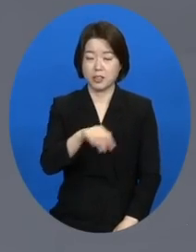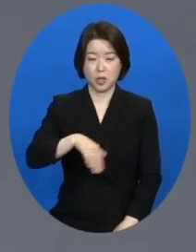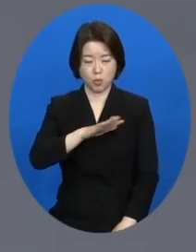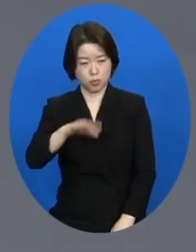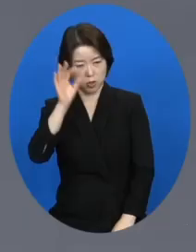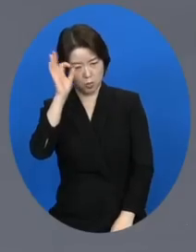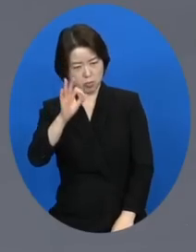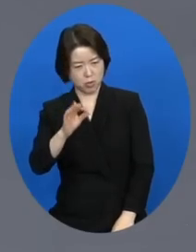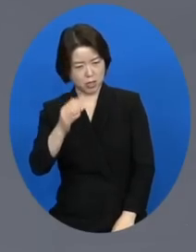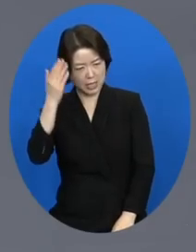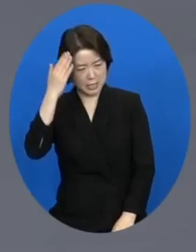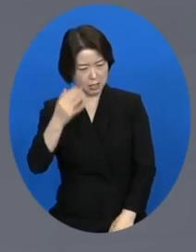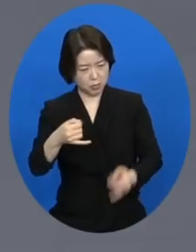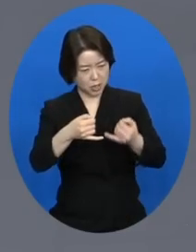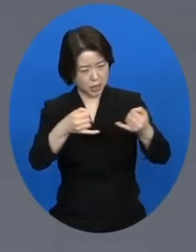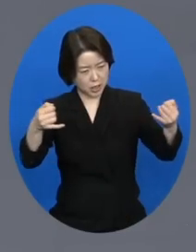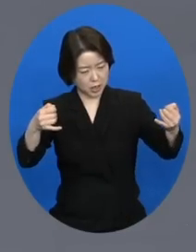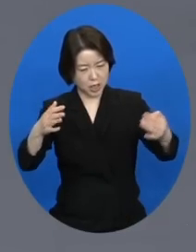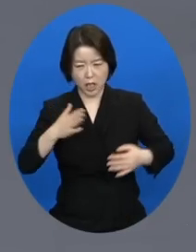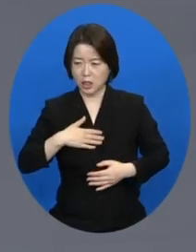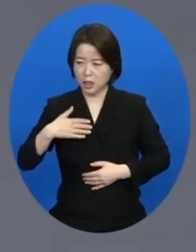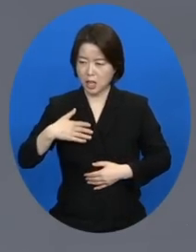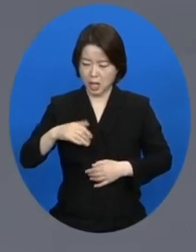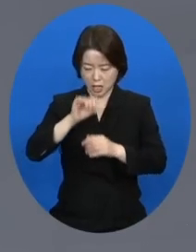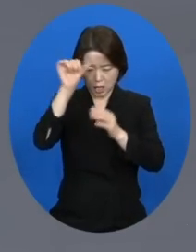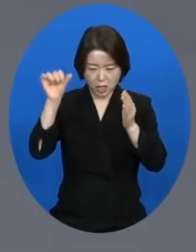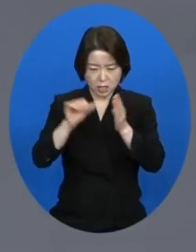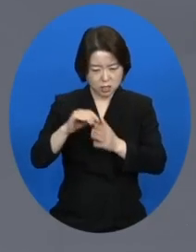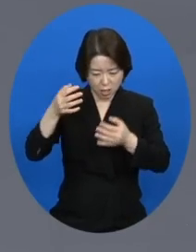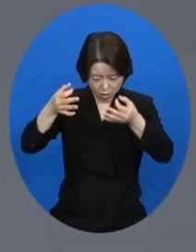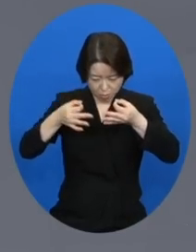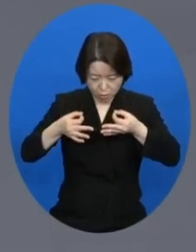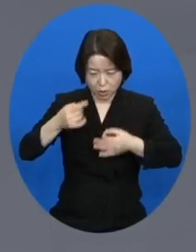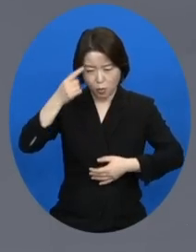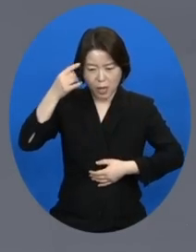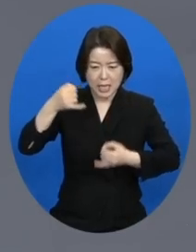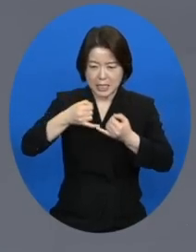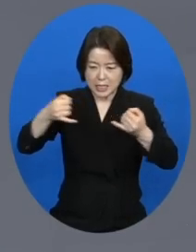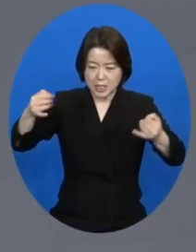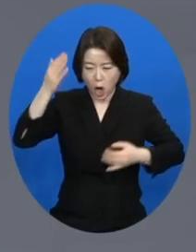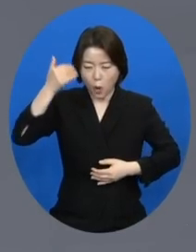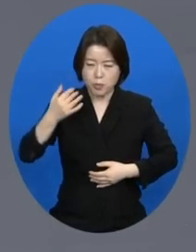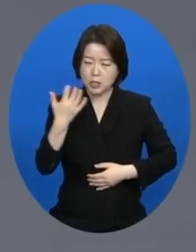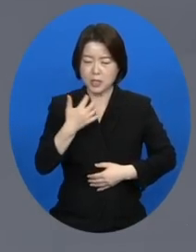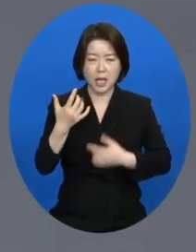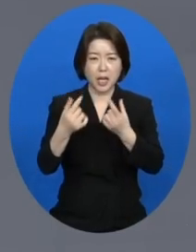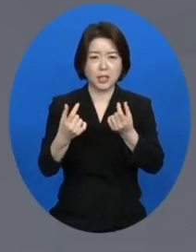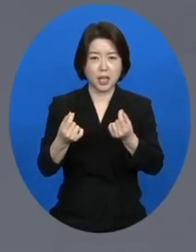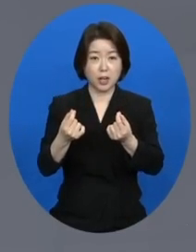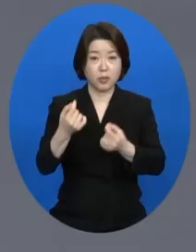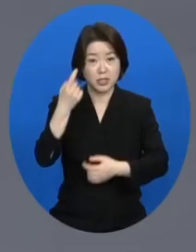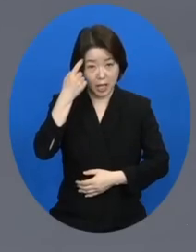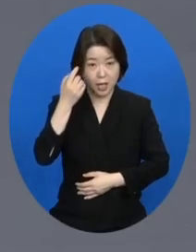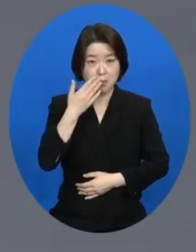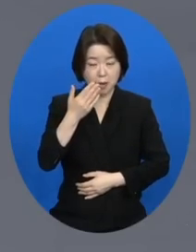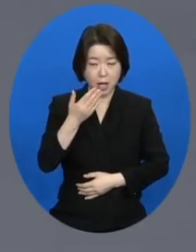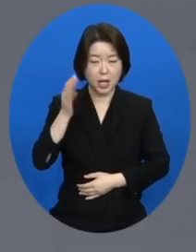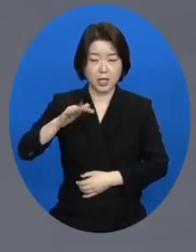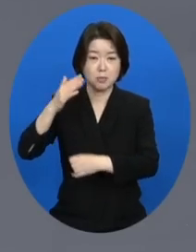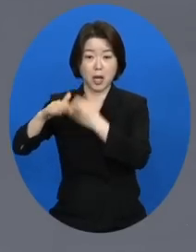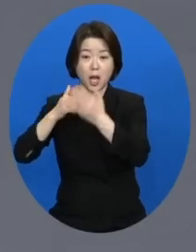보기에는 검정 실? 내 인생이 왜 검정 실? 이라고 생각하지만 하나님 그것을 선한